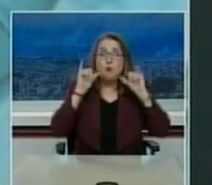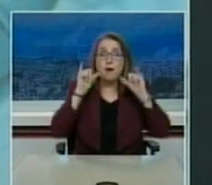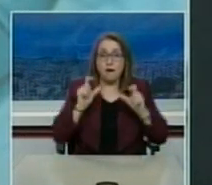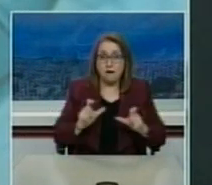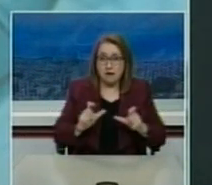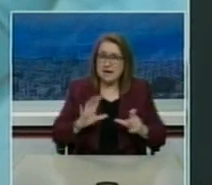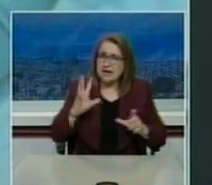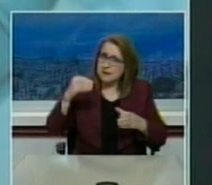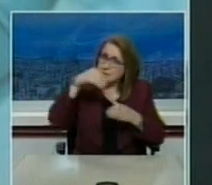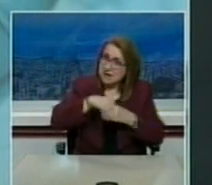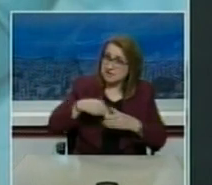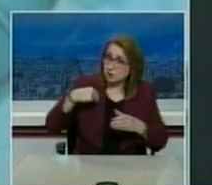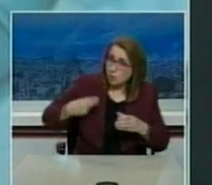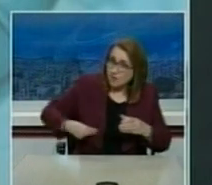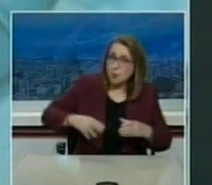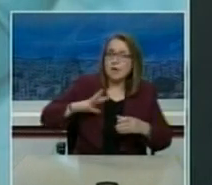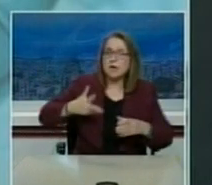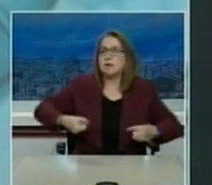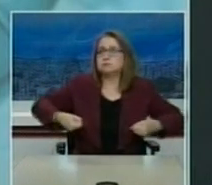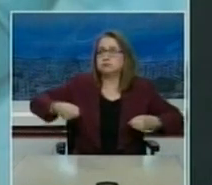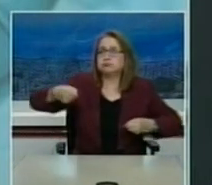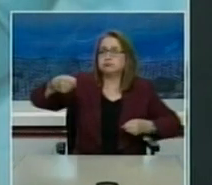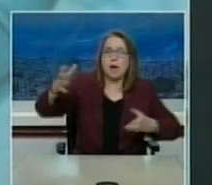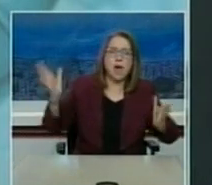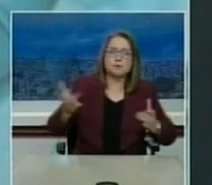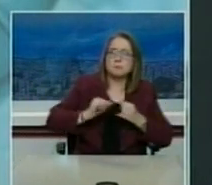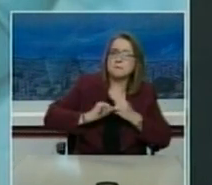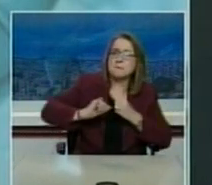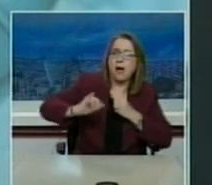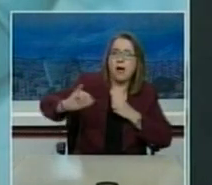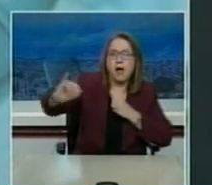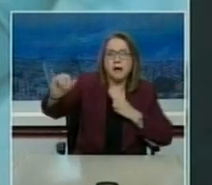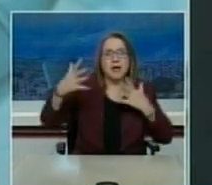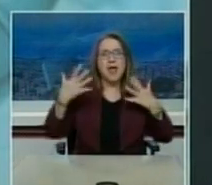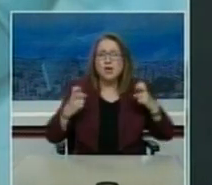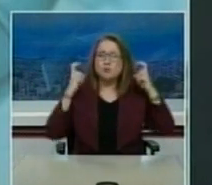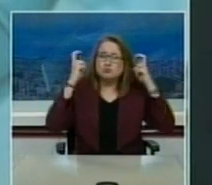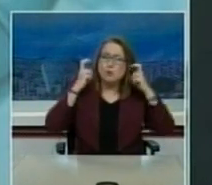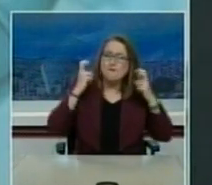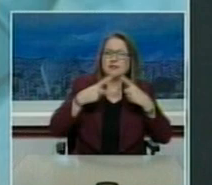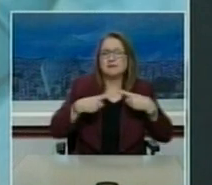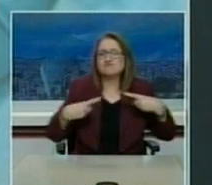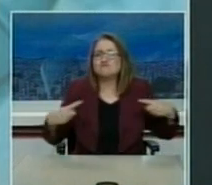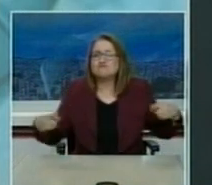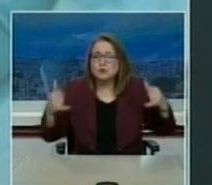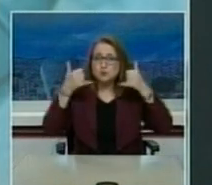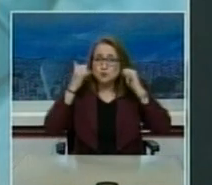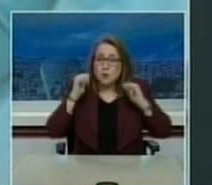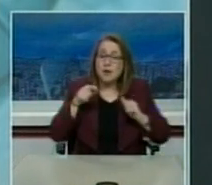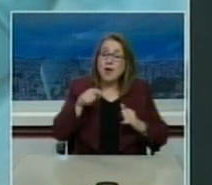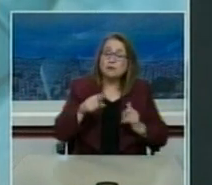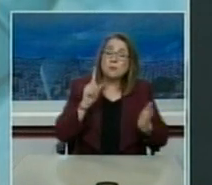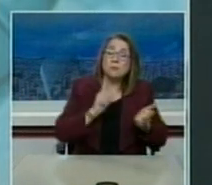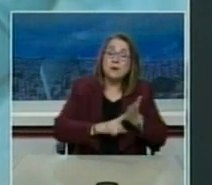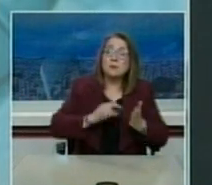αυτού. Για την περίπτωση λοιπόν που κάποιος φροντίζει ζώα εκτός του Δήμου μόνιμης κατοικίας του, θα πρέπει να δικτυωθεί και